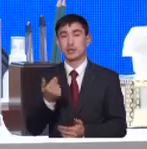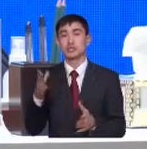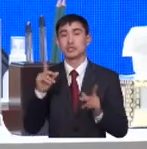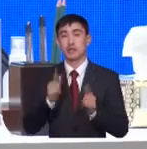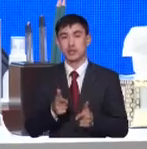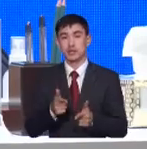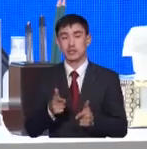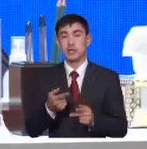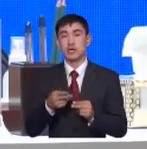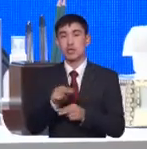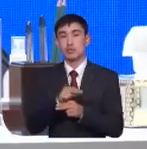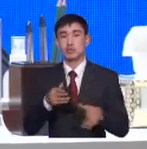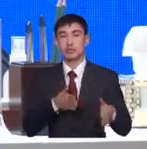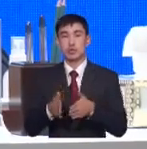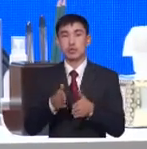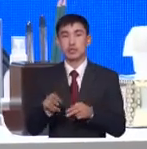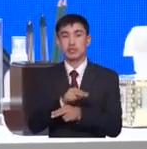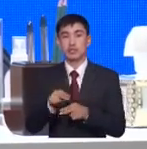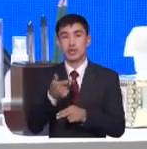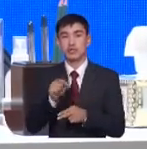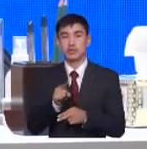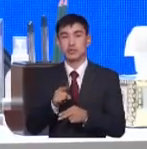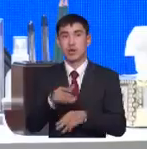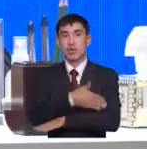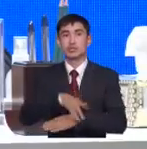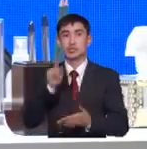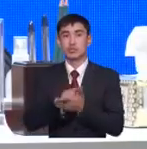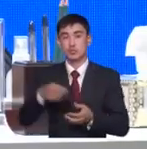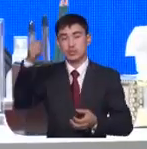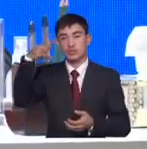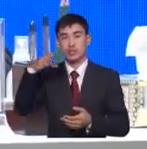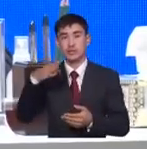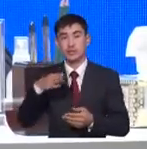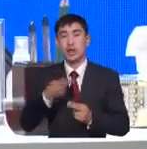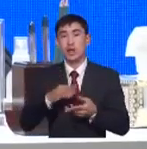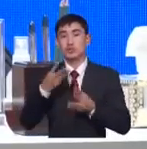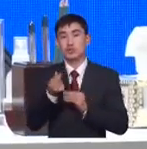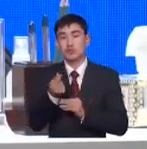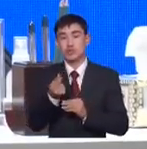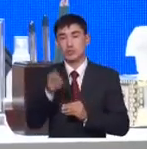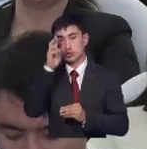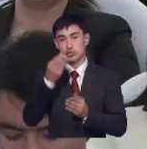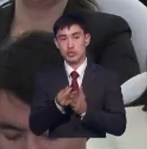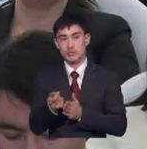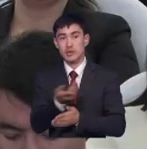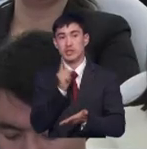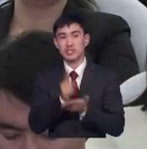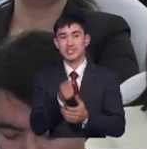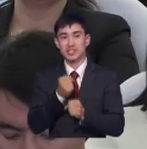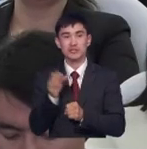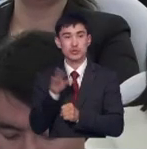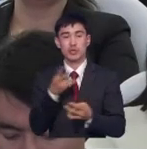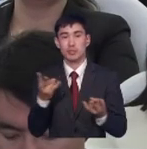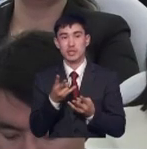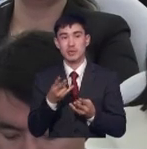вопро в виду с ремонтом дороги и газификации на улицах должно быть и освещение исходя от суммы выделенных бюджетных средств мы должны сделать всё